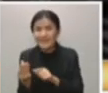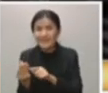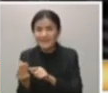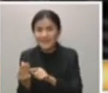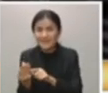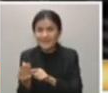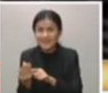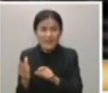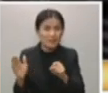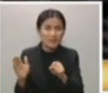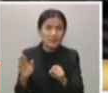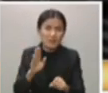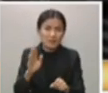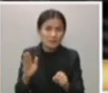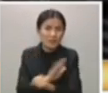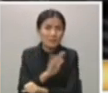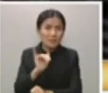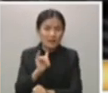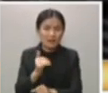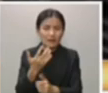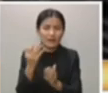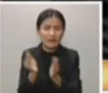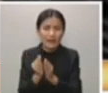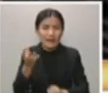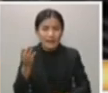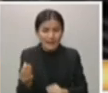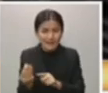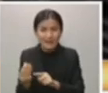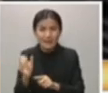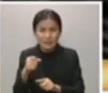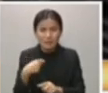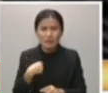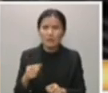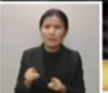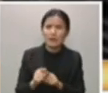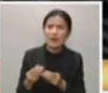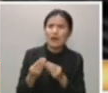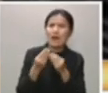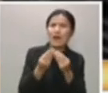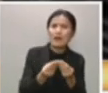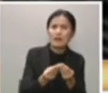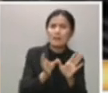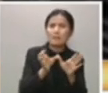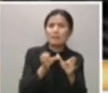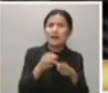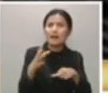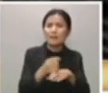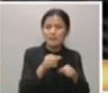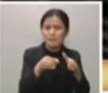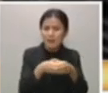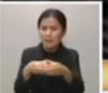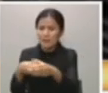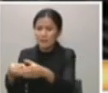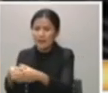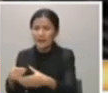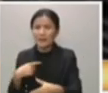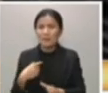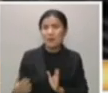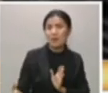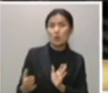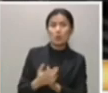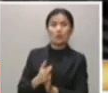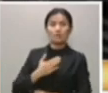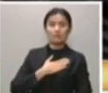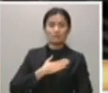บพรรคการเมืองเสื่อมสุดและเพื่อเพิ่มช่องทางให้พรรคเล็กๆหันมาหนุนในอำนาจต